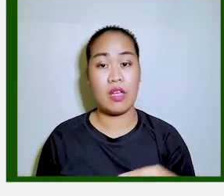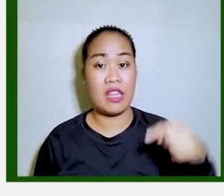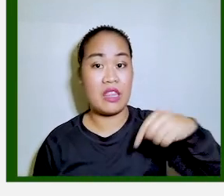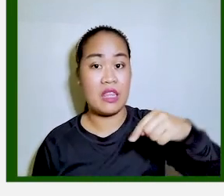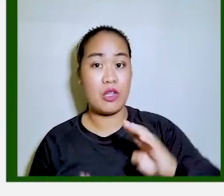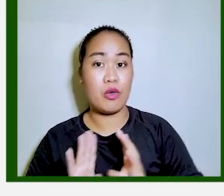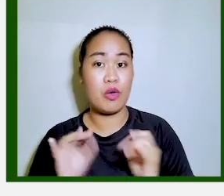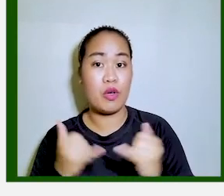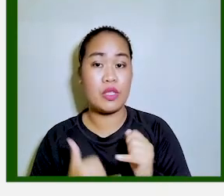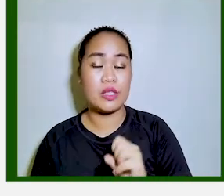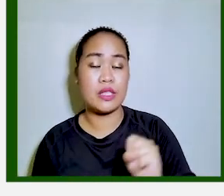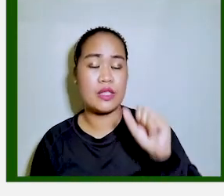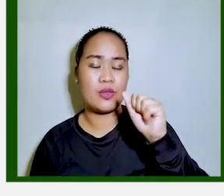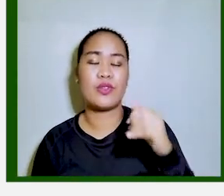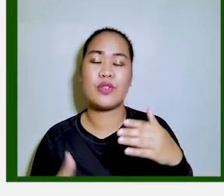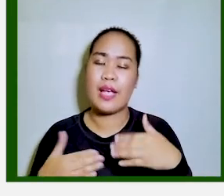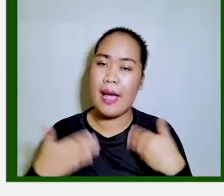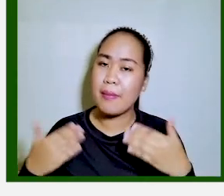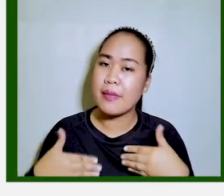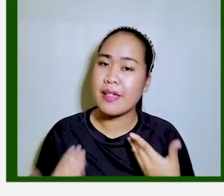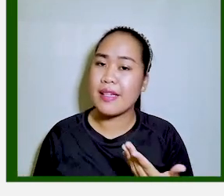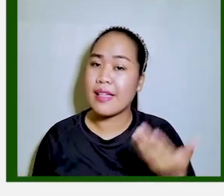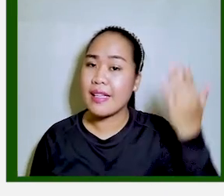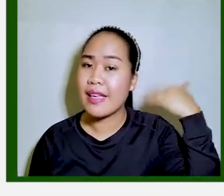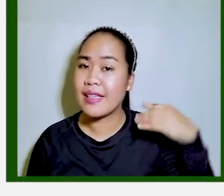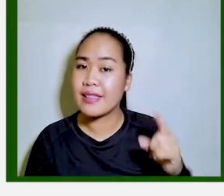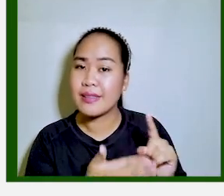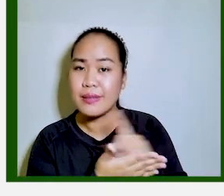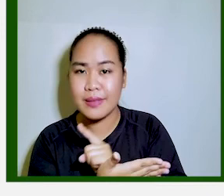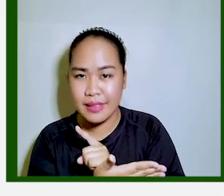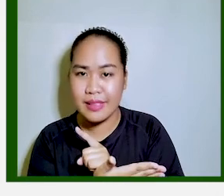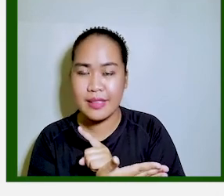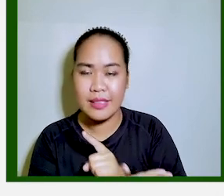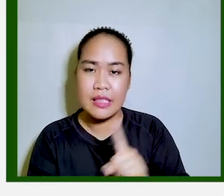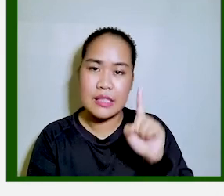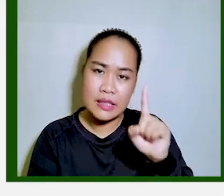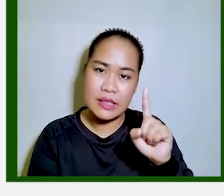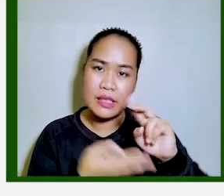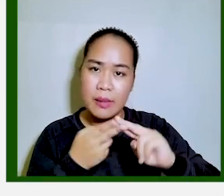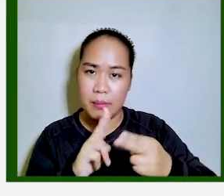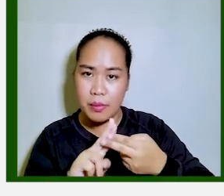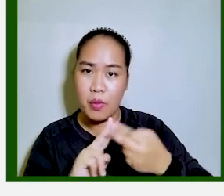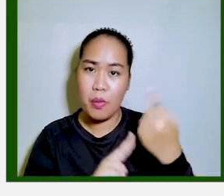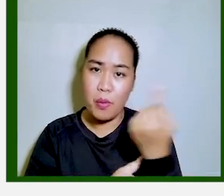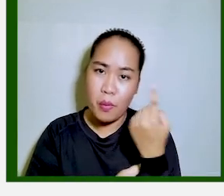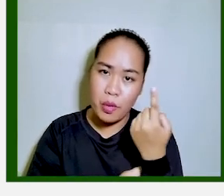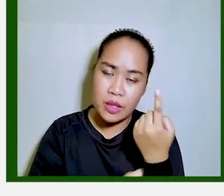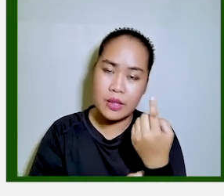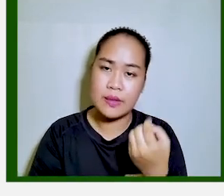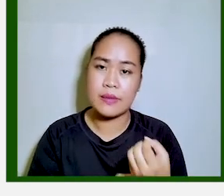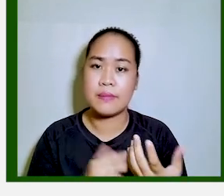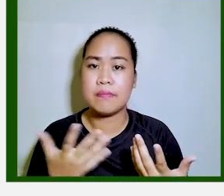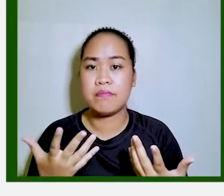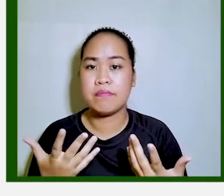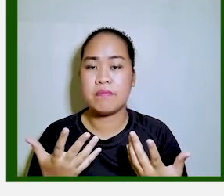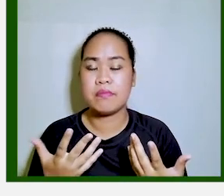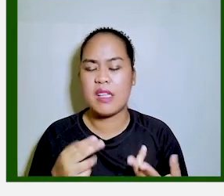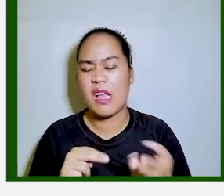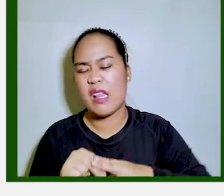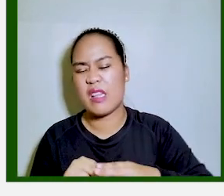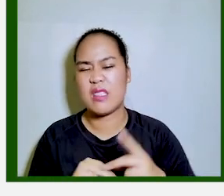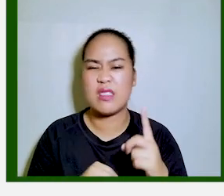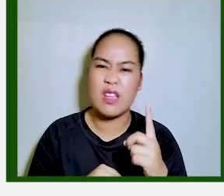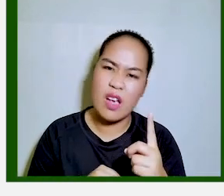Barangay San Antonio, we're very happy na in the past weeks single digits na lang ang ating active cases, no. Nadadagdagan tayo ng